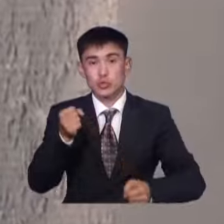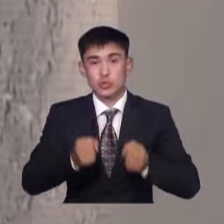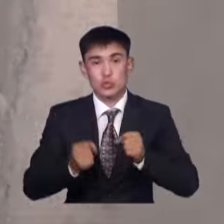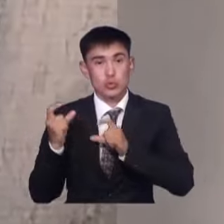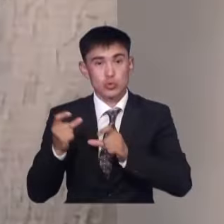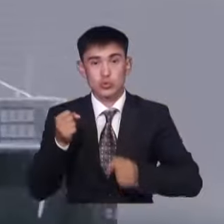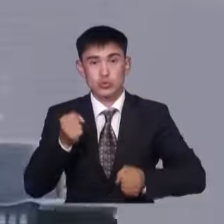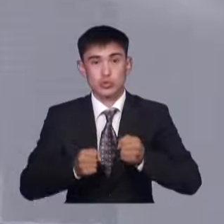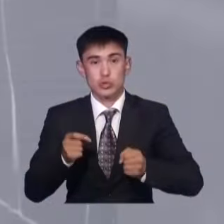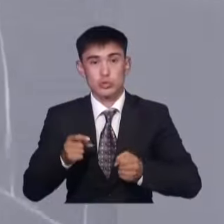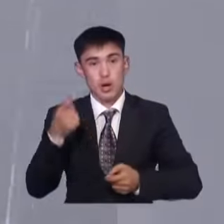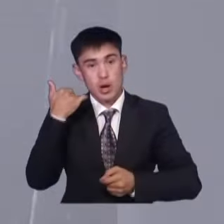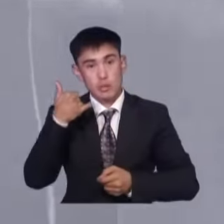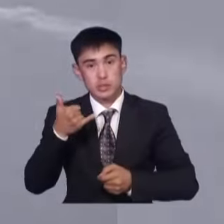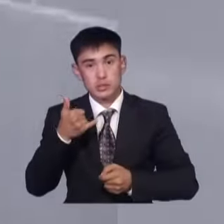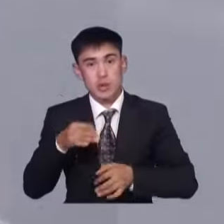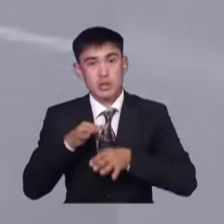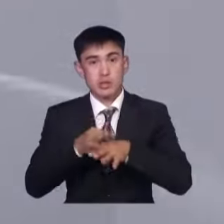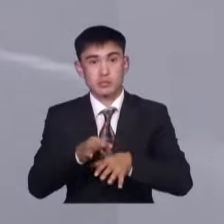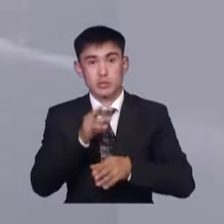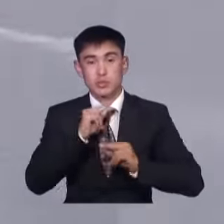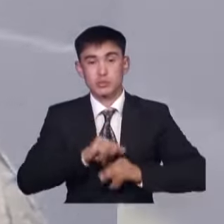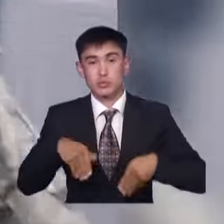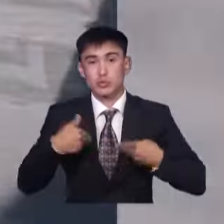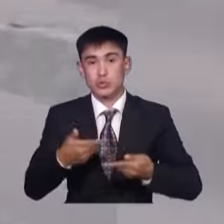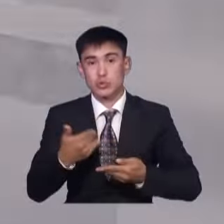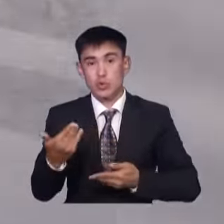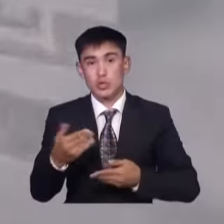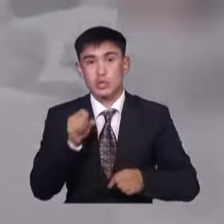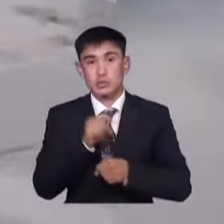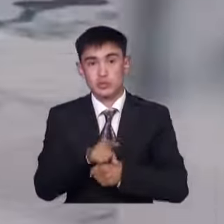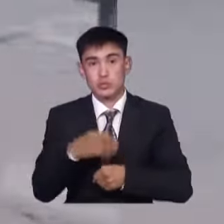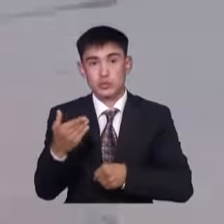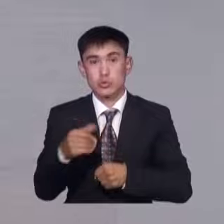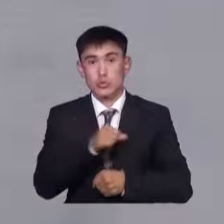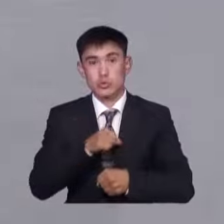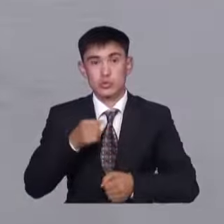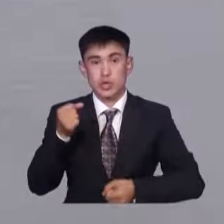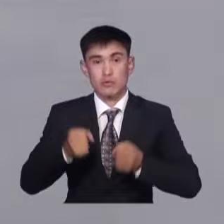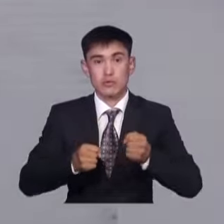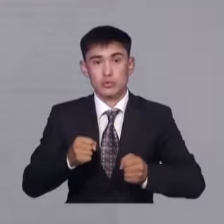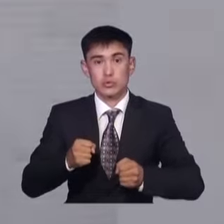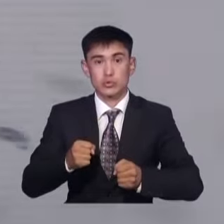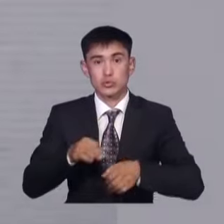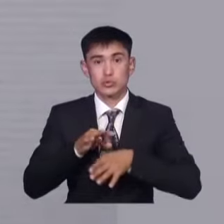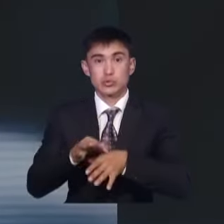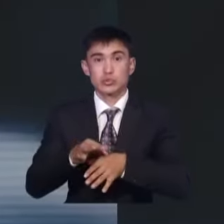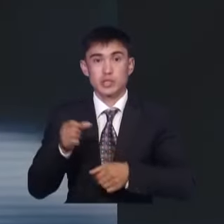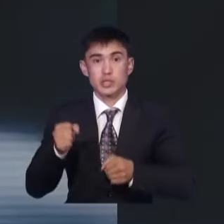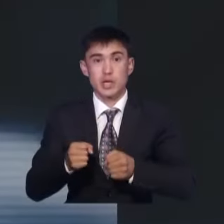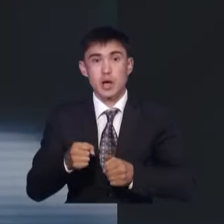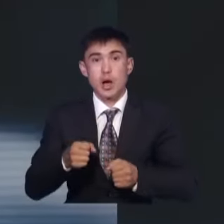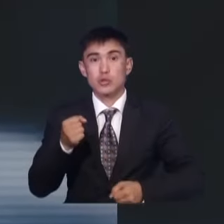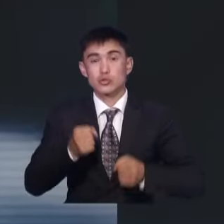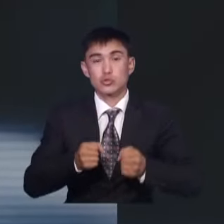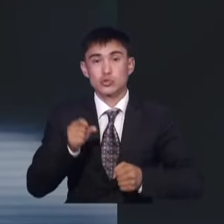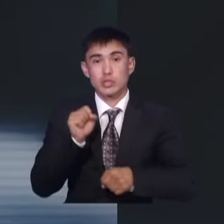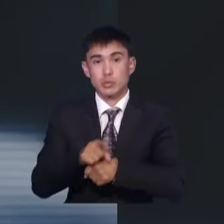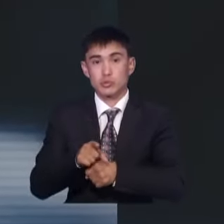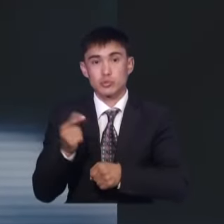көліктерінің жүргізушілермен хабарласып, тасымалдау қызметін ұсынады. Олар тапсырыс берушілерге өздерін автокөлік жүргізушісі ретінде,